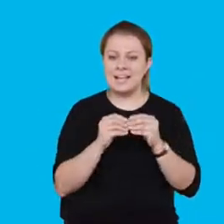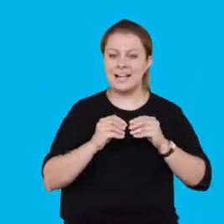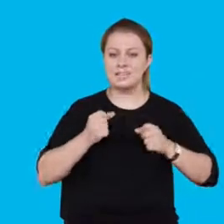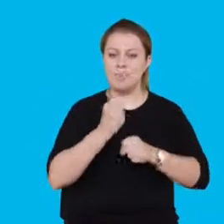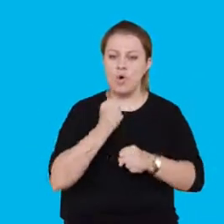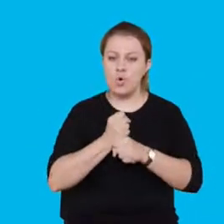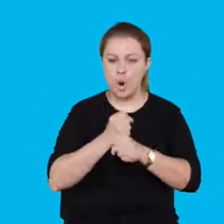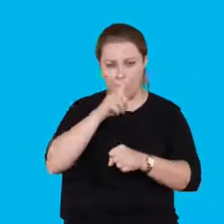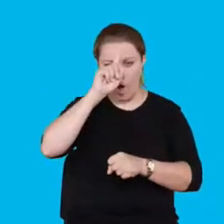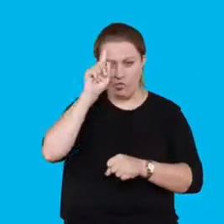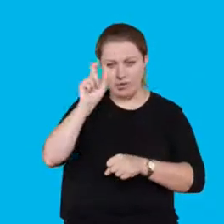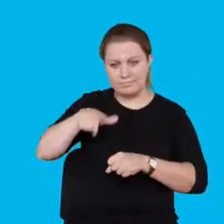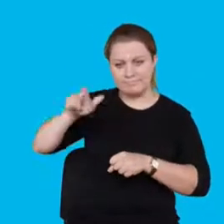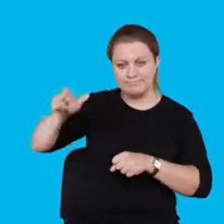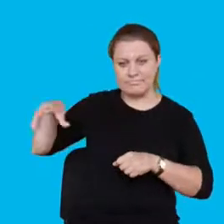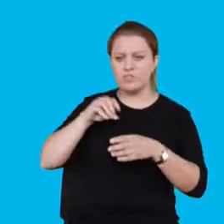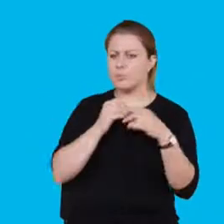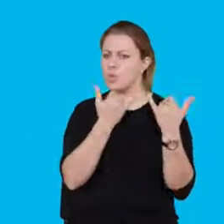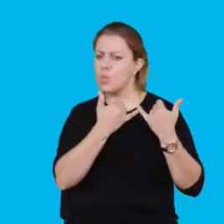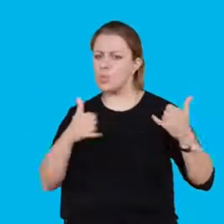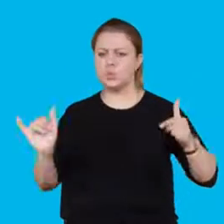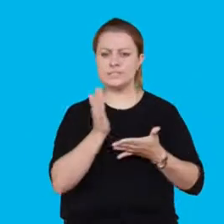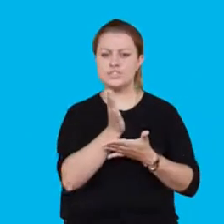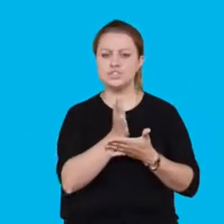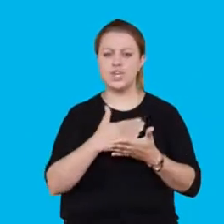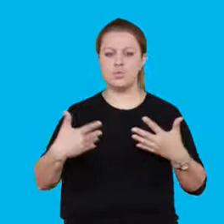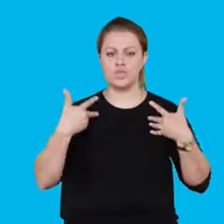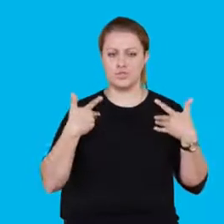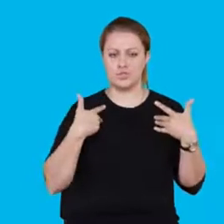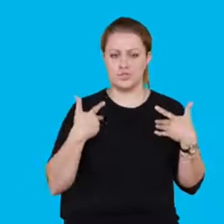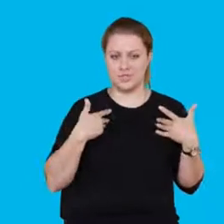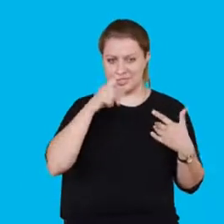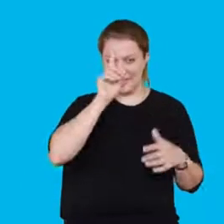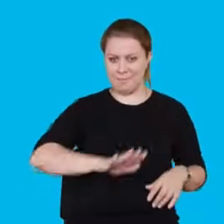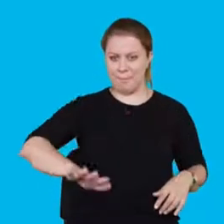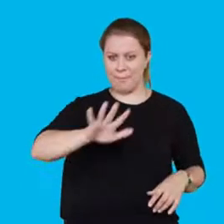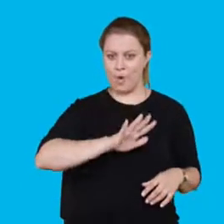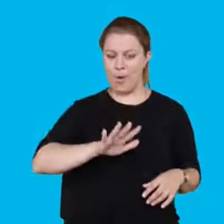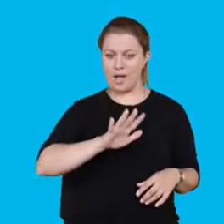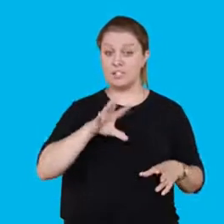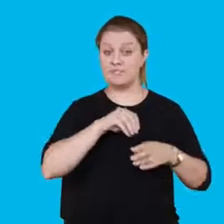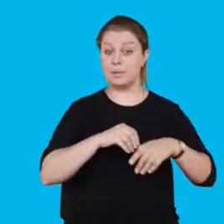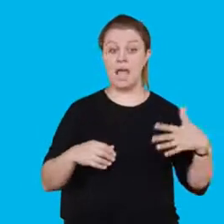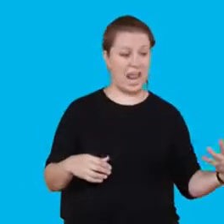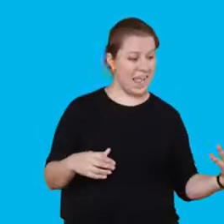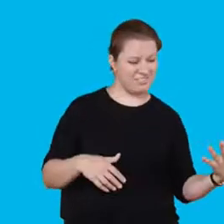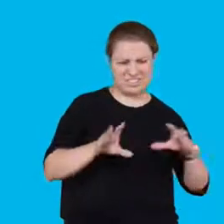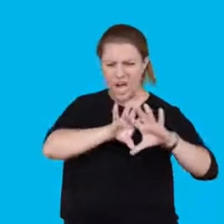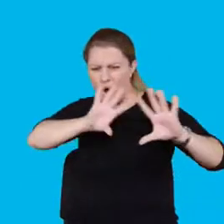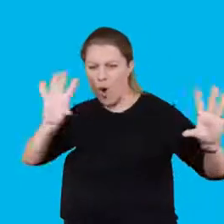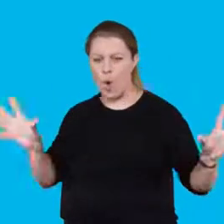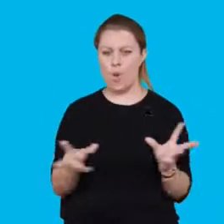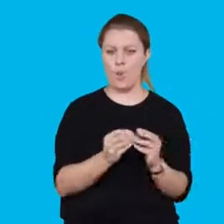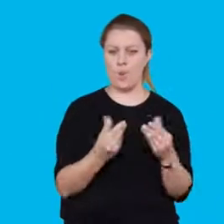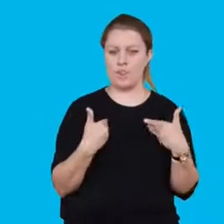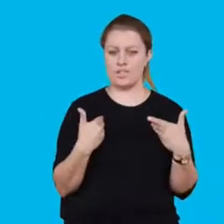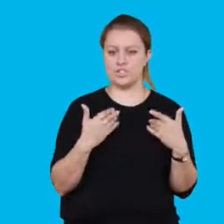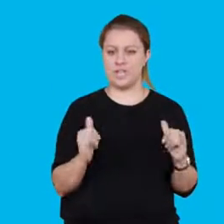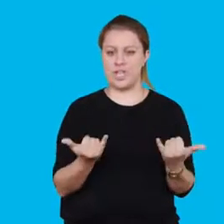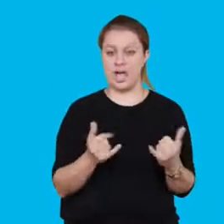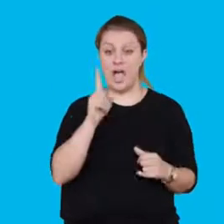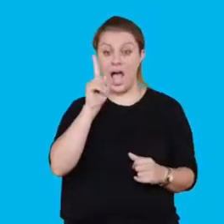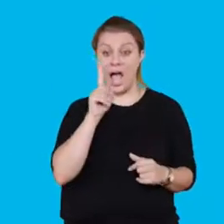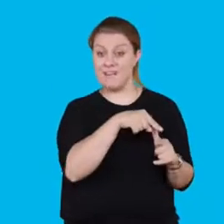różnymi częściami, że tak powiem, życia społecznego i przez lewicę w ogóle. No ale te partie